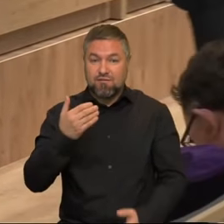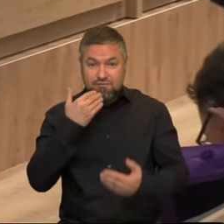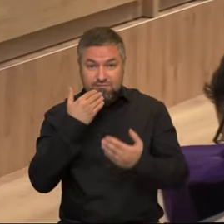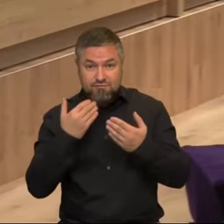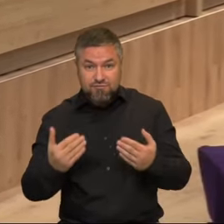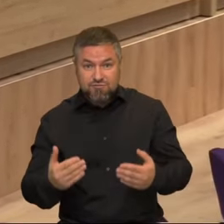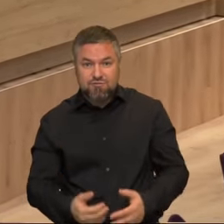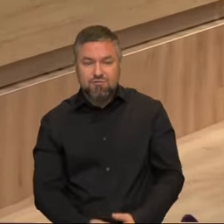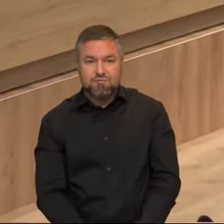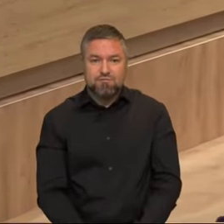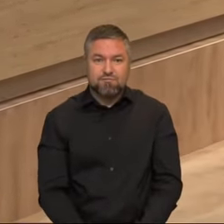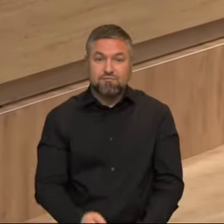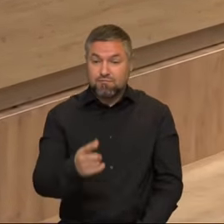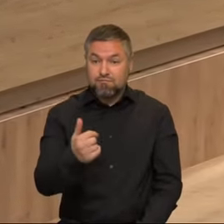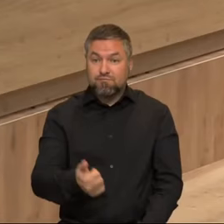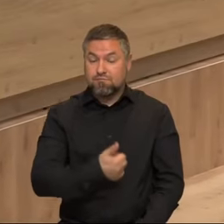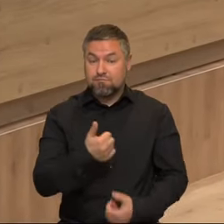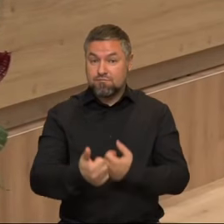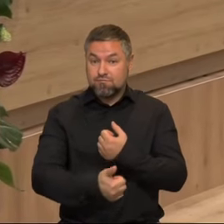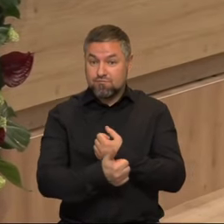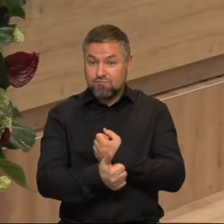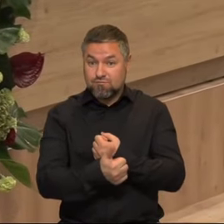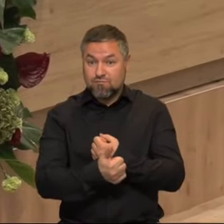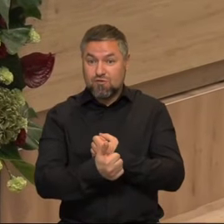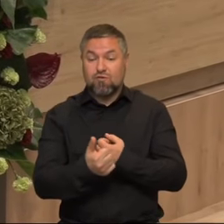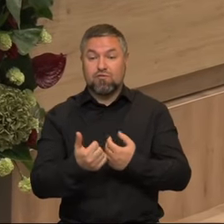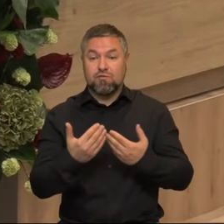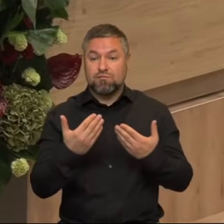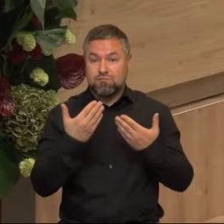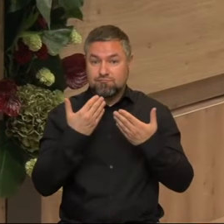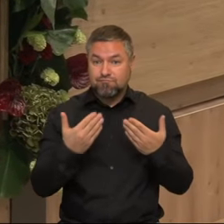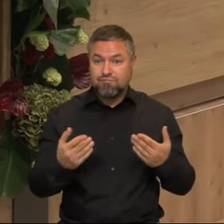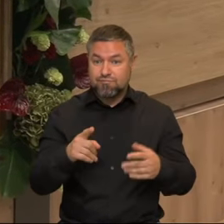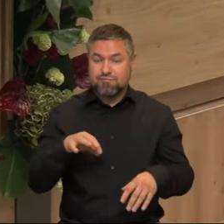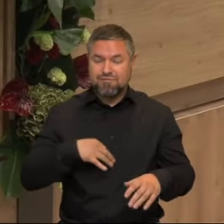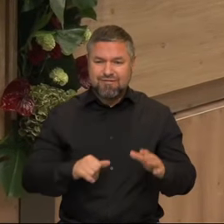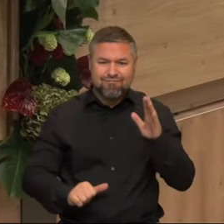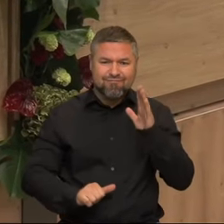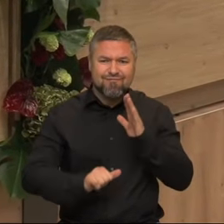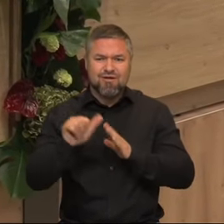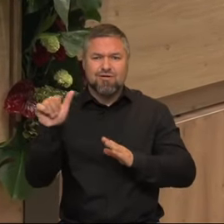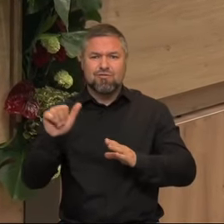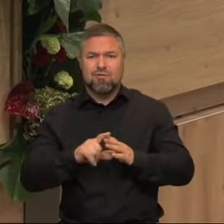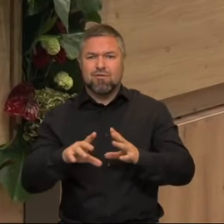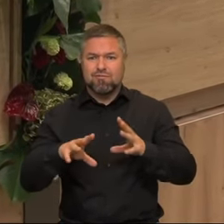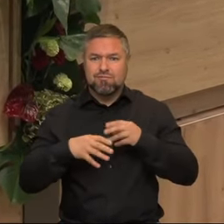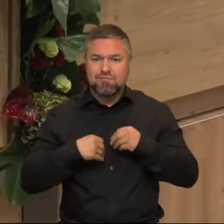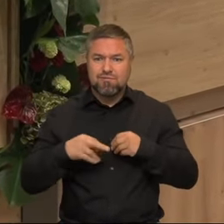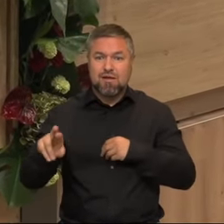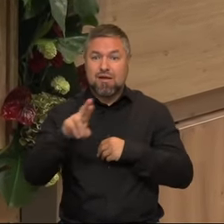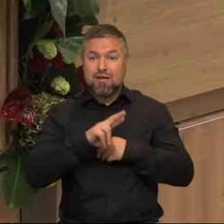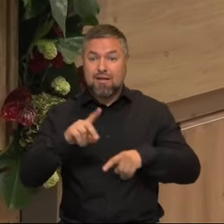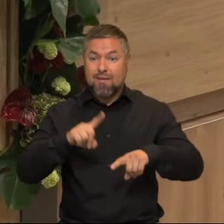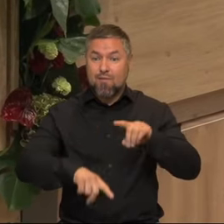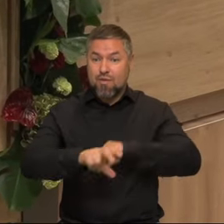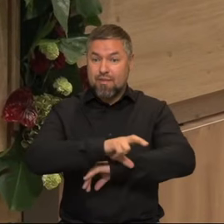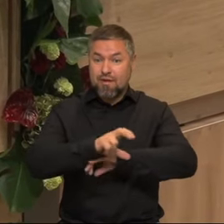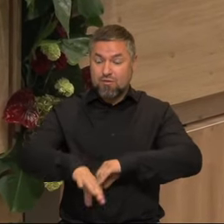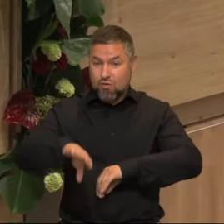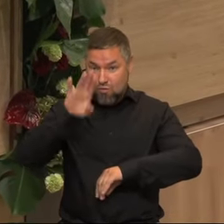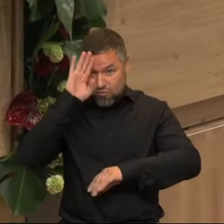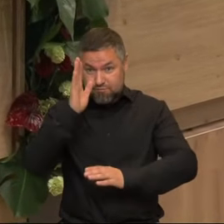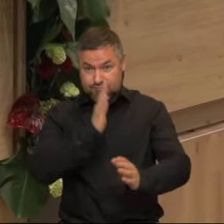dziękuję. W dowód uznania pana wybitnych osiągnięć Rada Politechniki